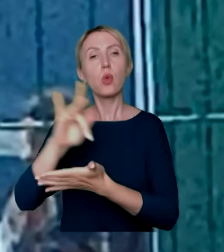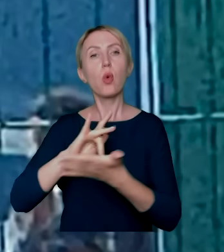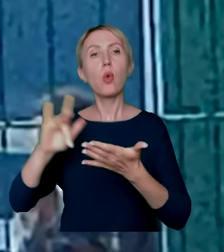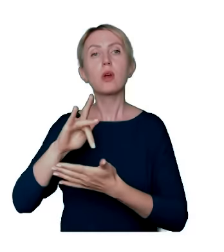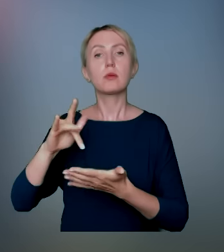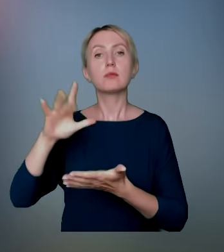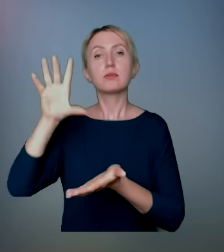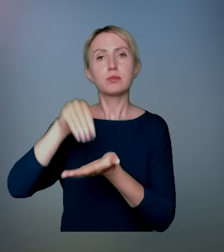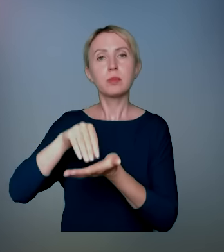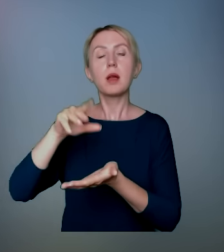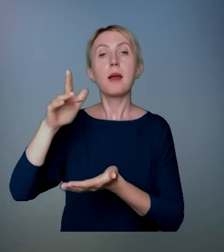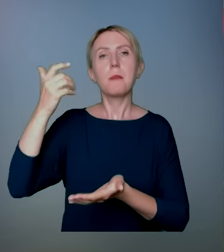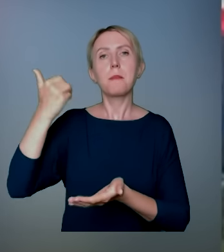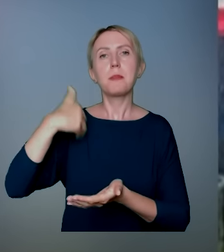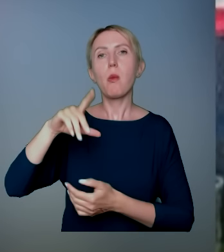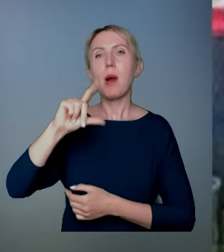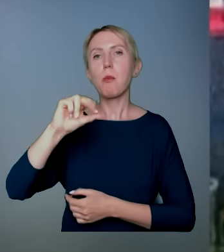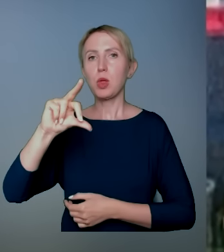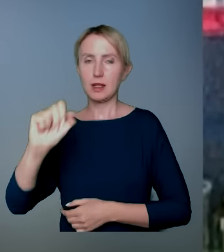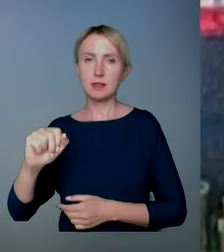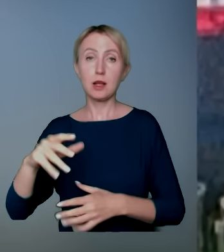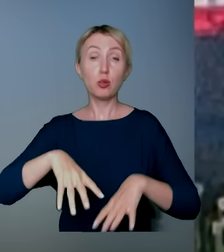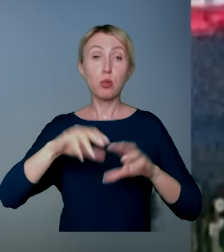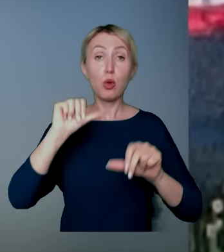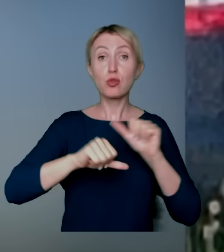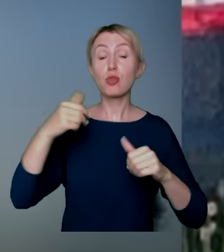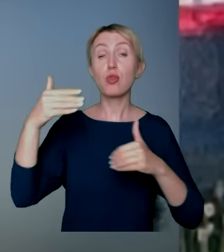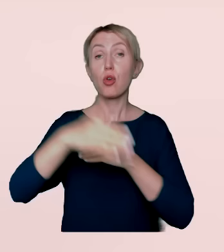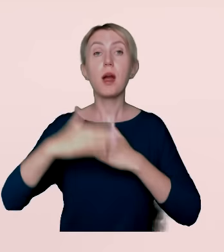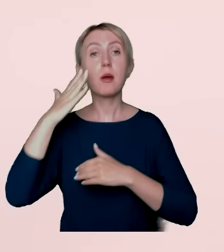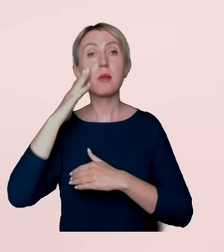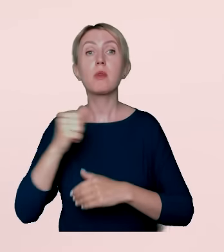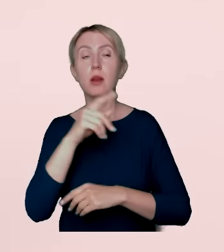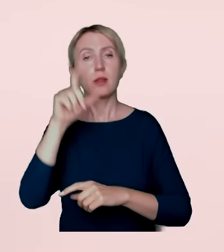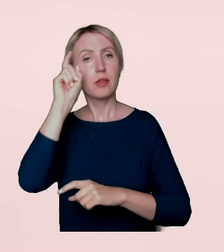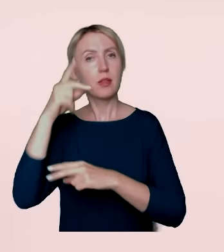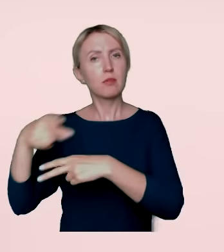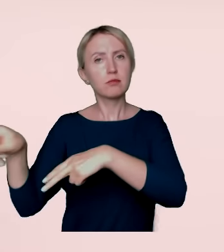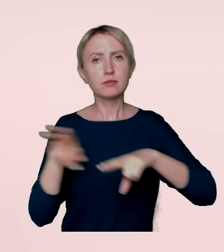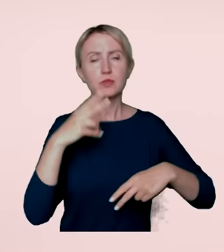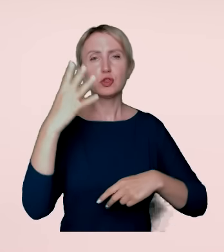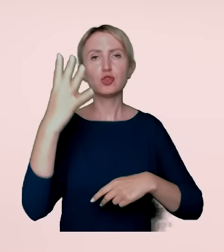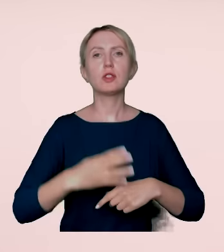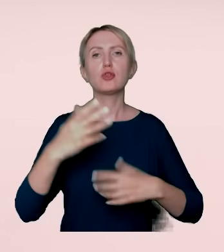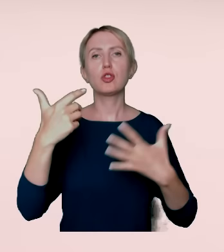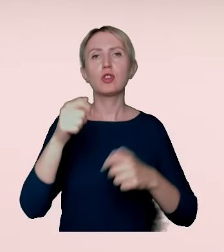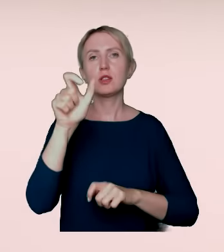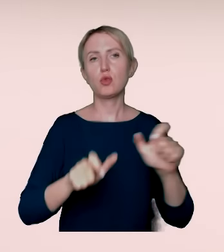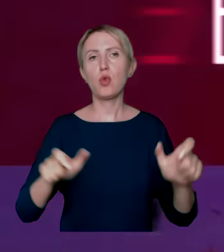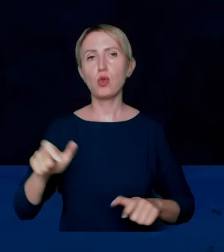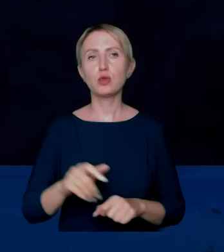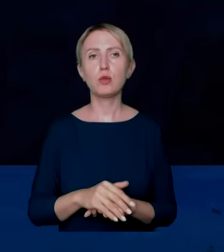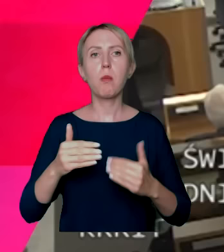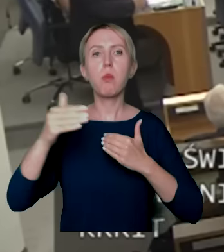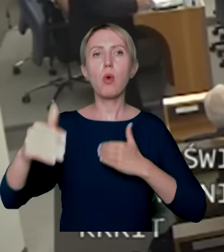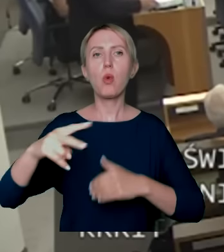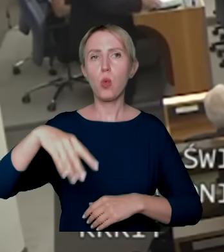w Białej Podlaskiej. Od początku roku do końca maja Niemcy zwrócili do Polski łącznie ponad 4600 osób spoza Unii